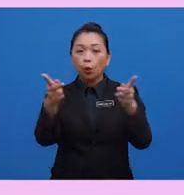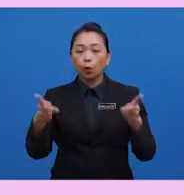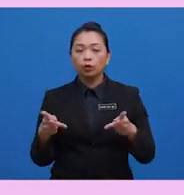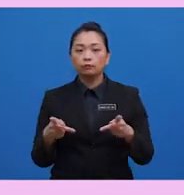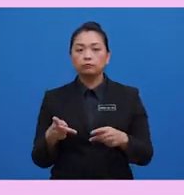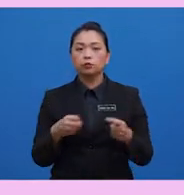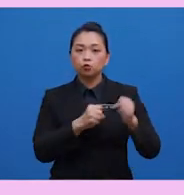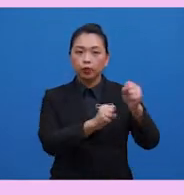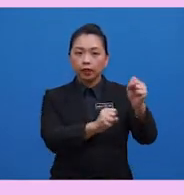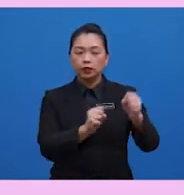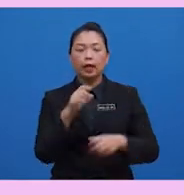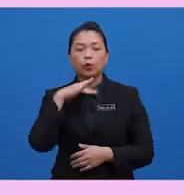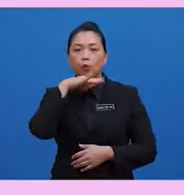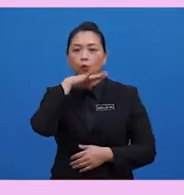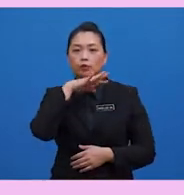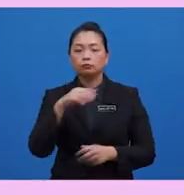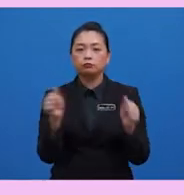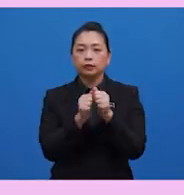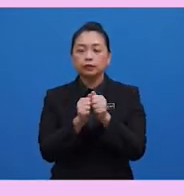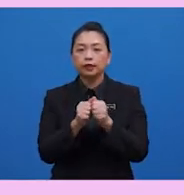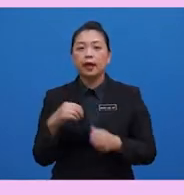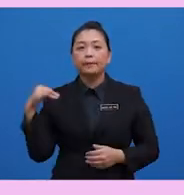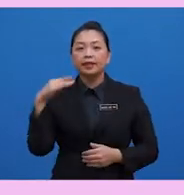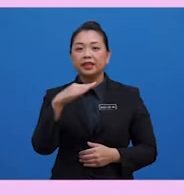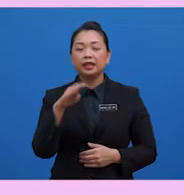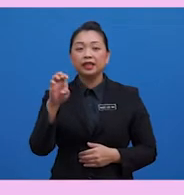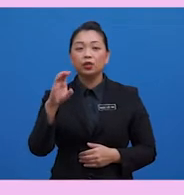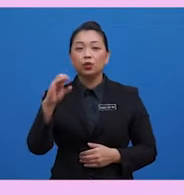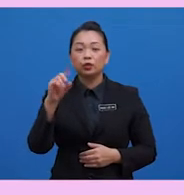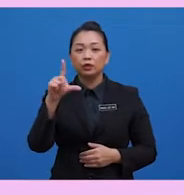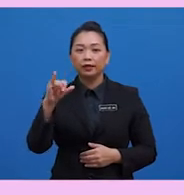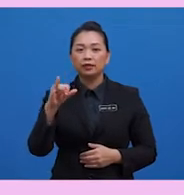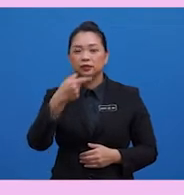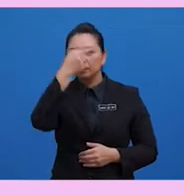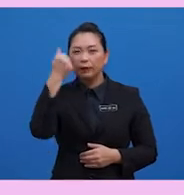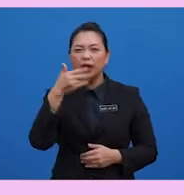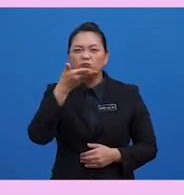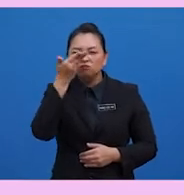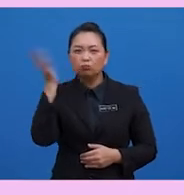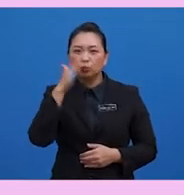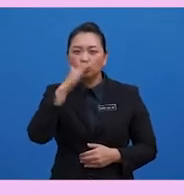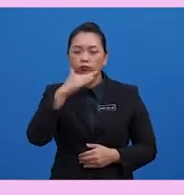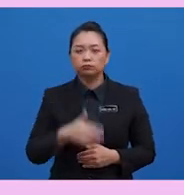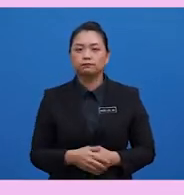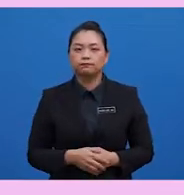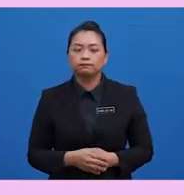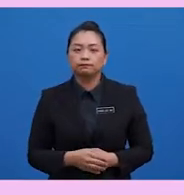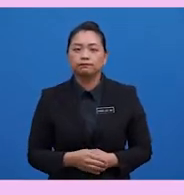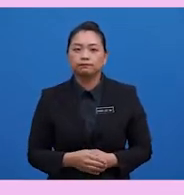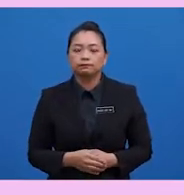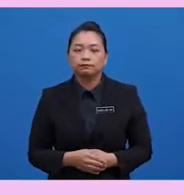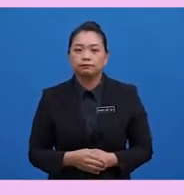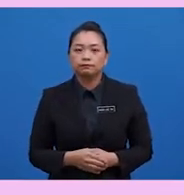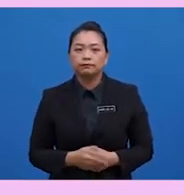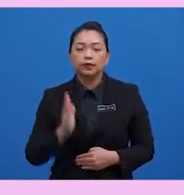paya akan mencemarkan air dengan bakteria E. coli menyebabkan bau busuk dan paras BOD meningkat.